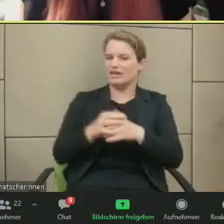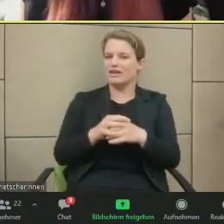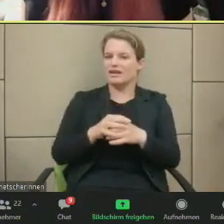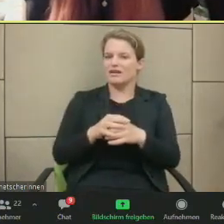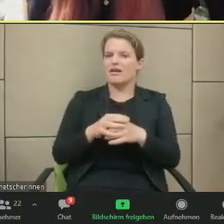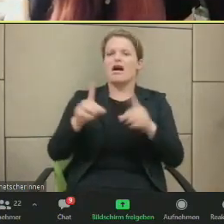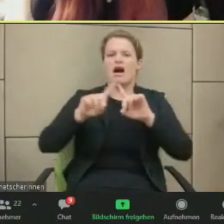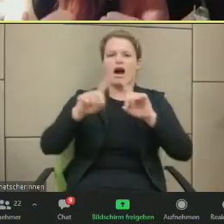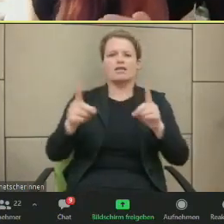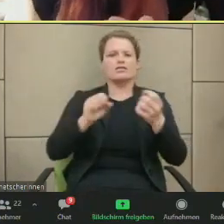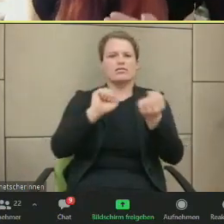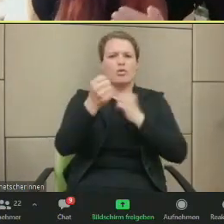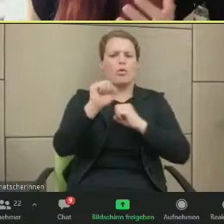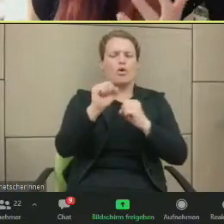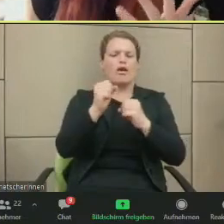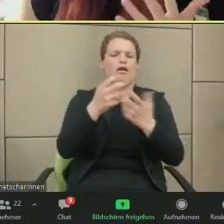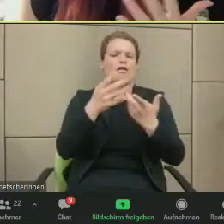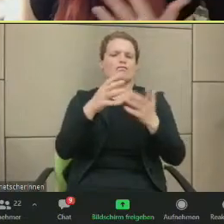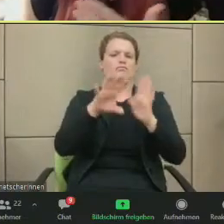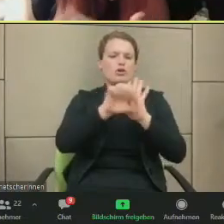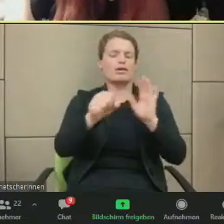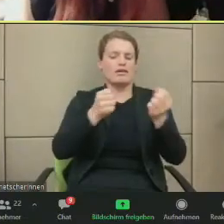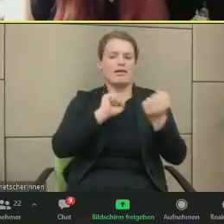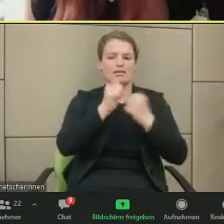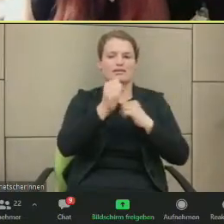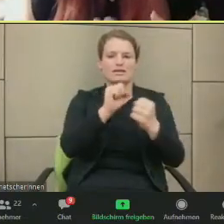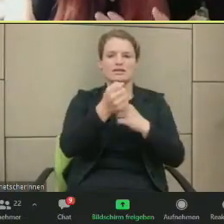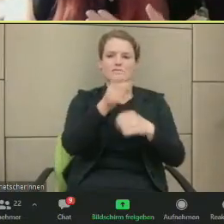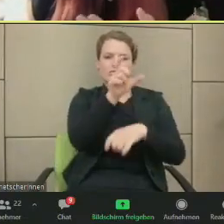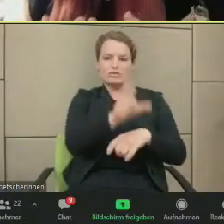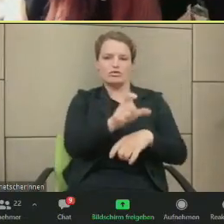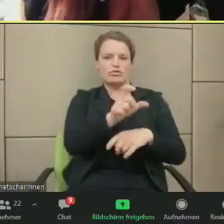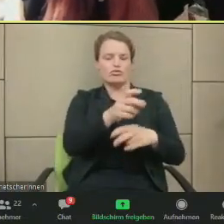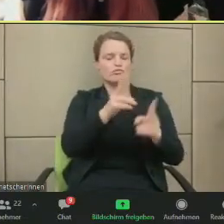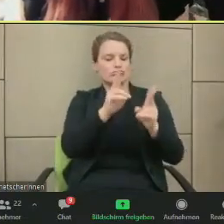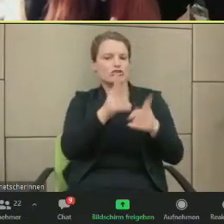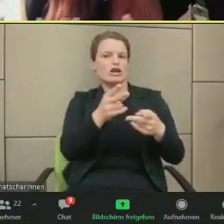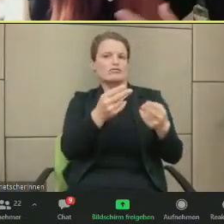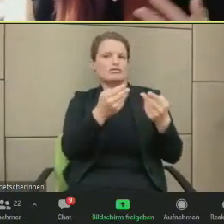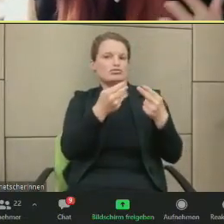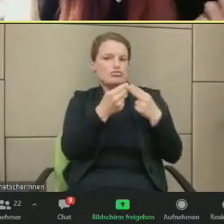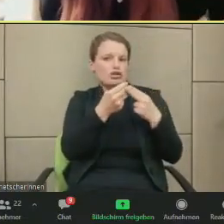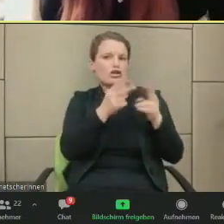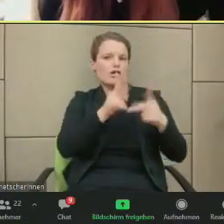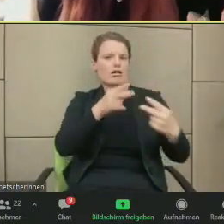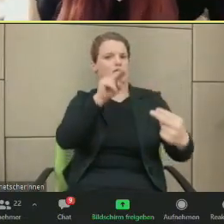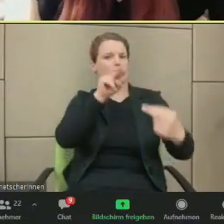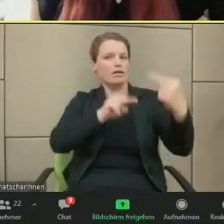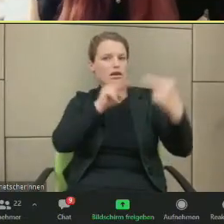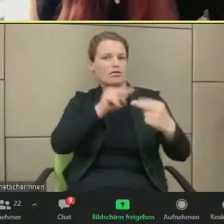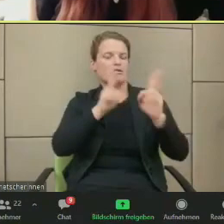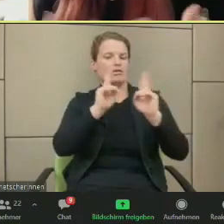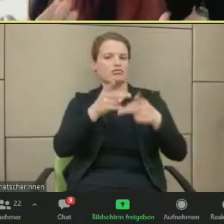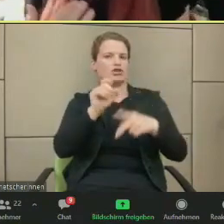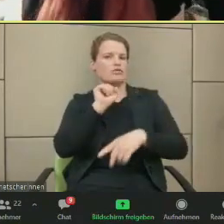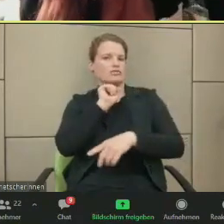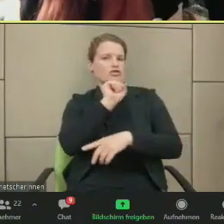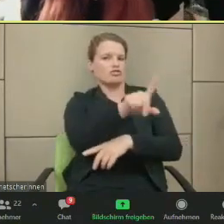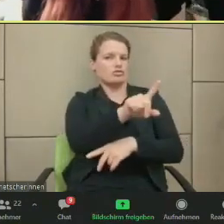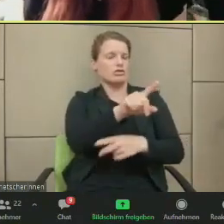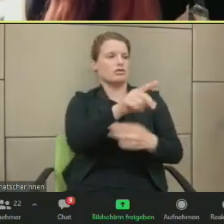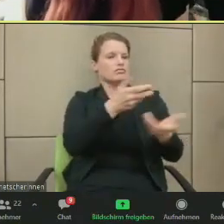im Internet, da findet viel mehr Nähe statt. Das ist viel persönlicher. Ich kann denen eine Nachricht schreiben, man kann